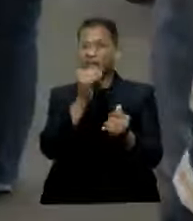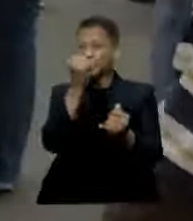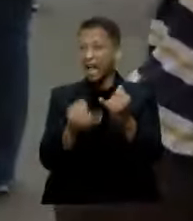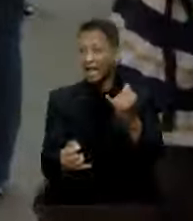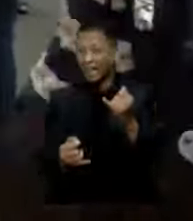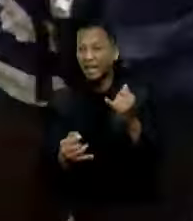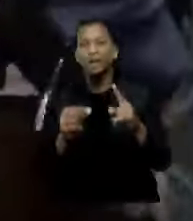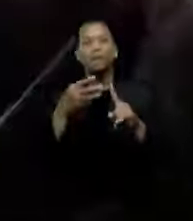pawaslu